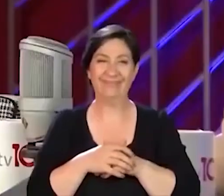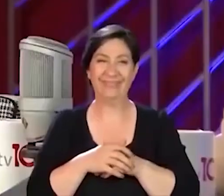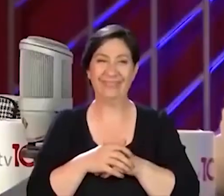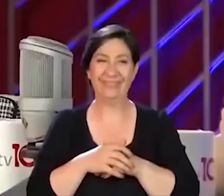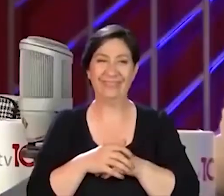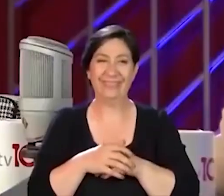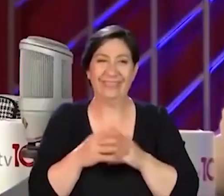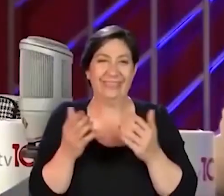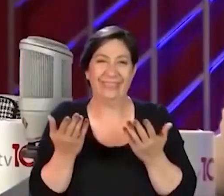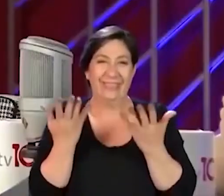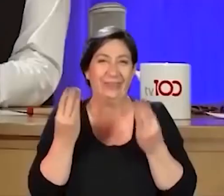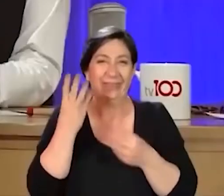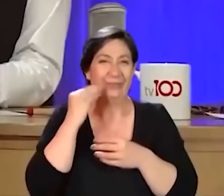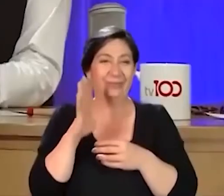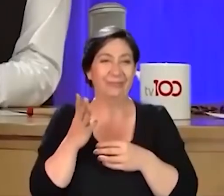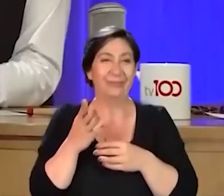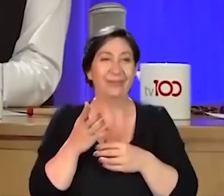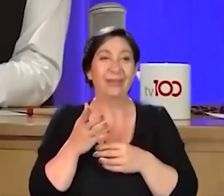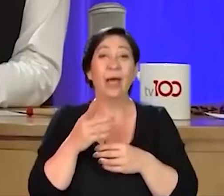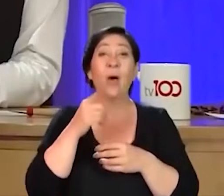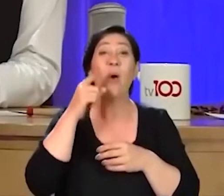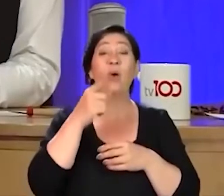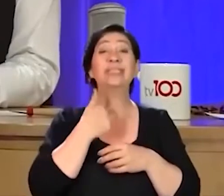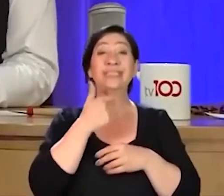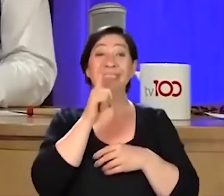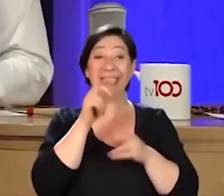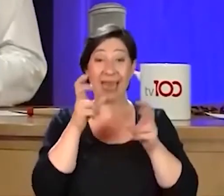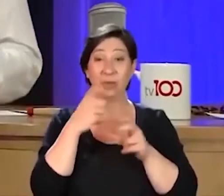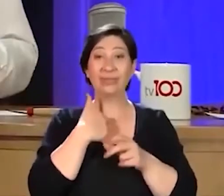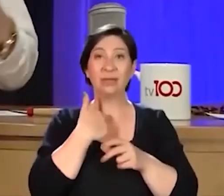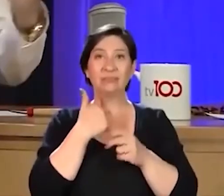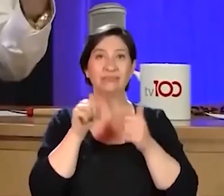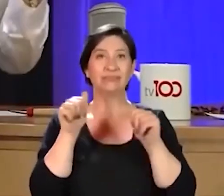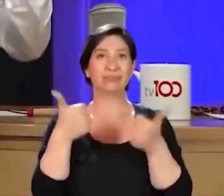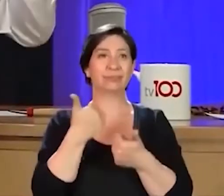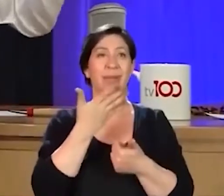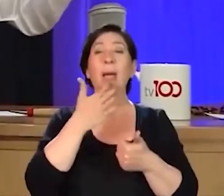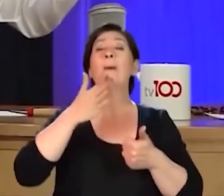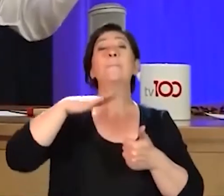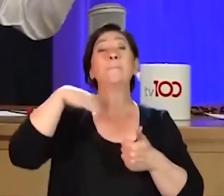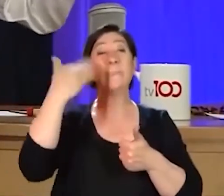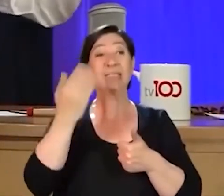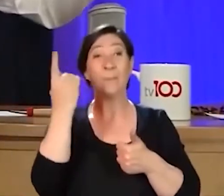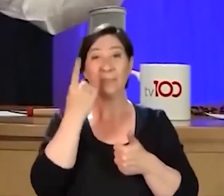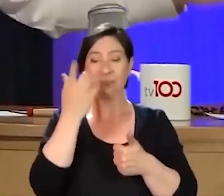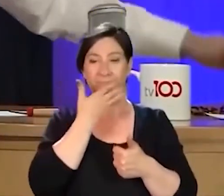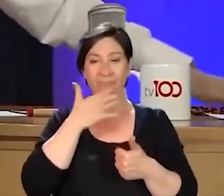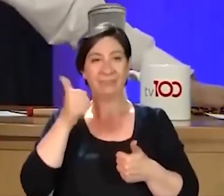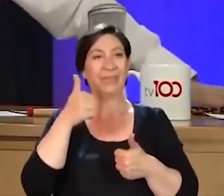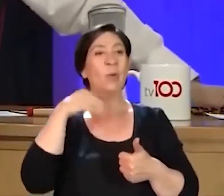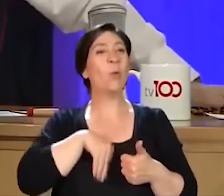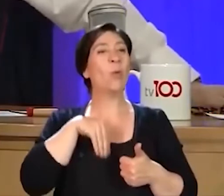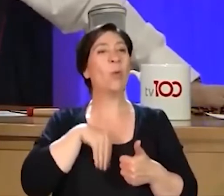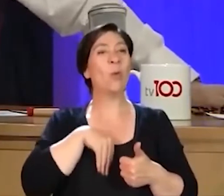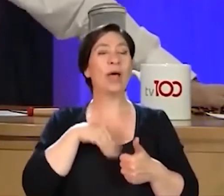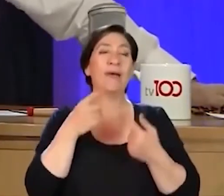anlamadım ki yani o o ses Radyodaki Ses tabii ki Belki başka bir Belki